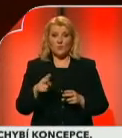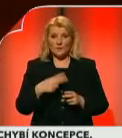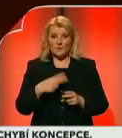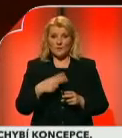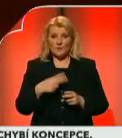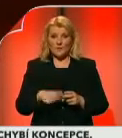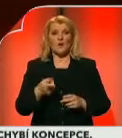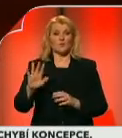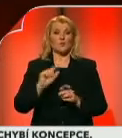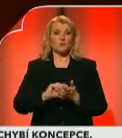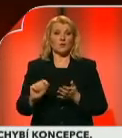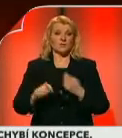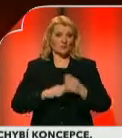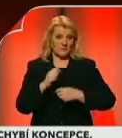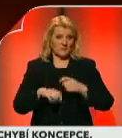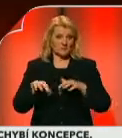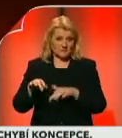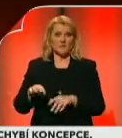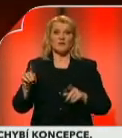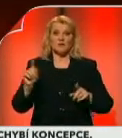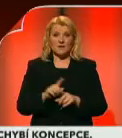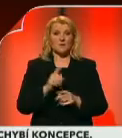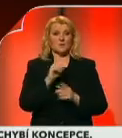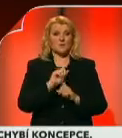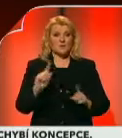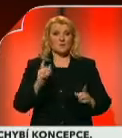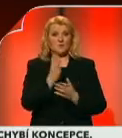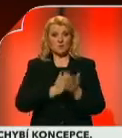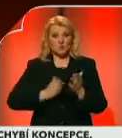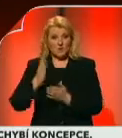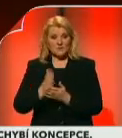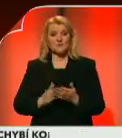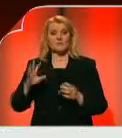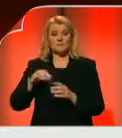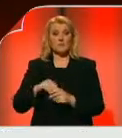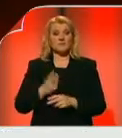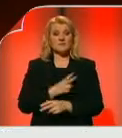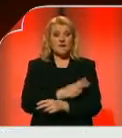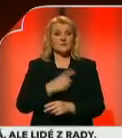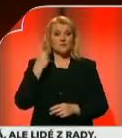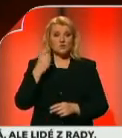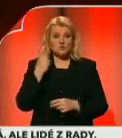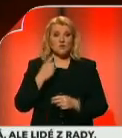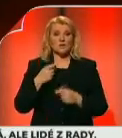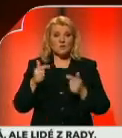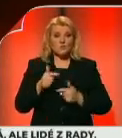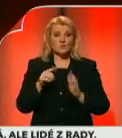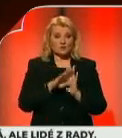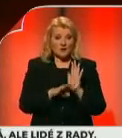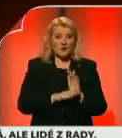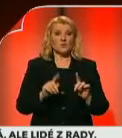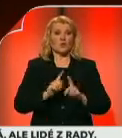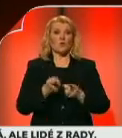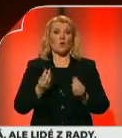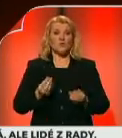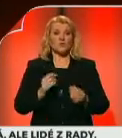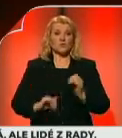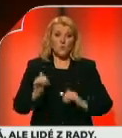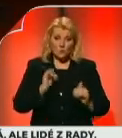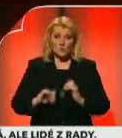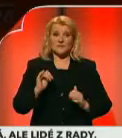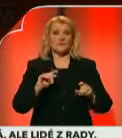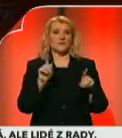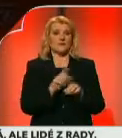úřadu práce, ale také jednotlivé pasáže jsou v zákoně o státní sociální podpoře, v zákoně o dávkách hmotné nouze, v zákoně